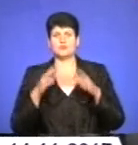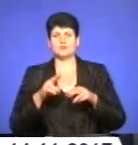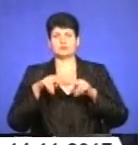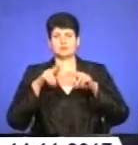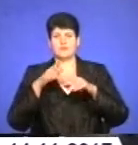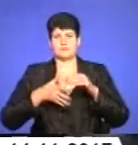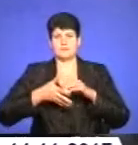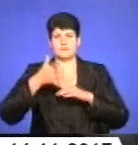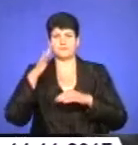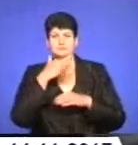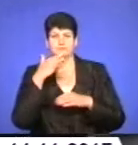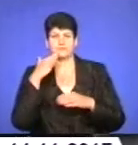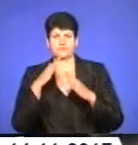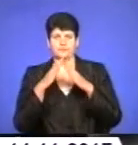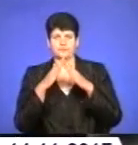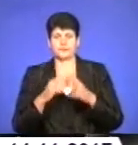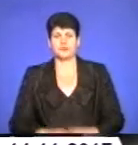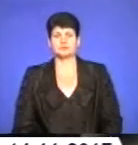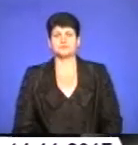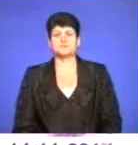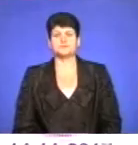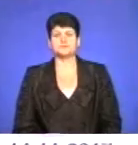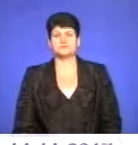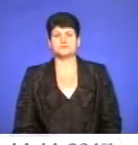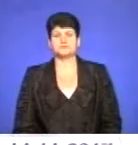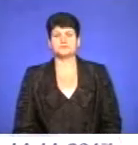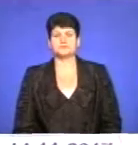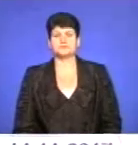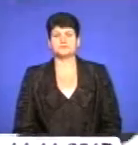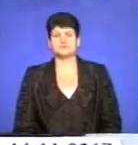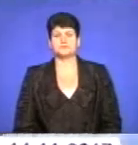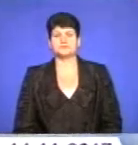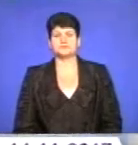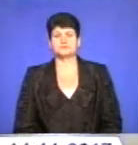багатоповерхівку. Богдана Сарабун, Андрій Бодак, Вісті ТТБ.